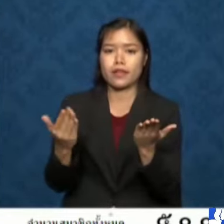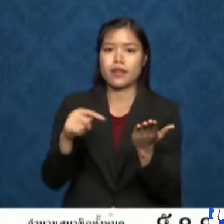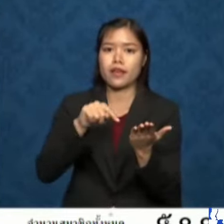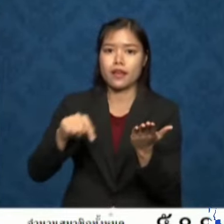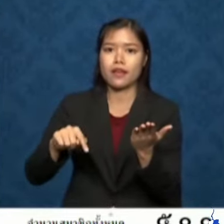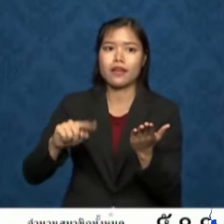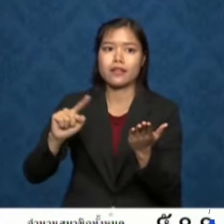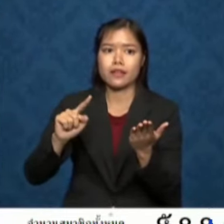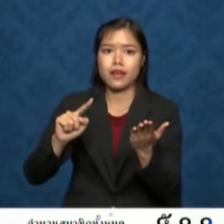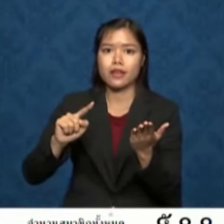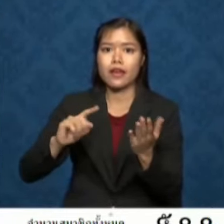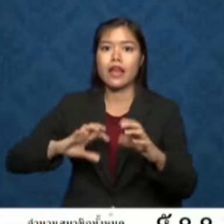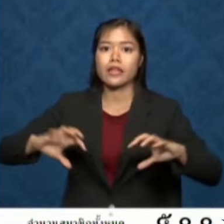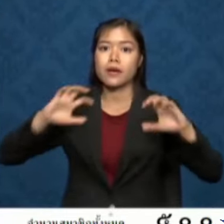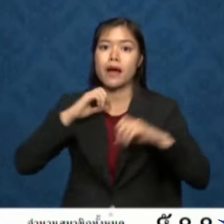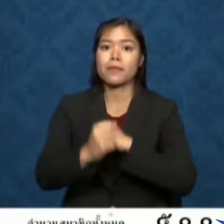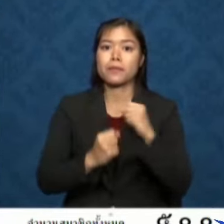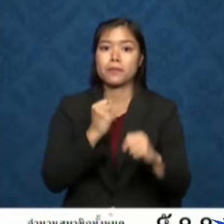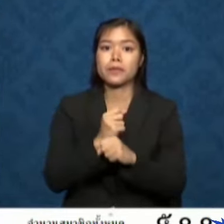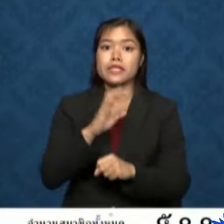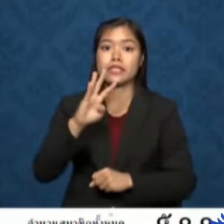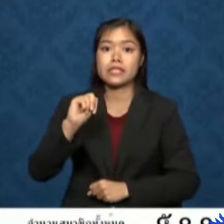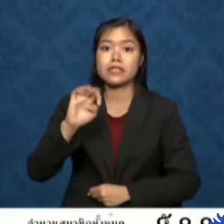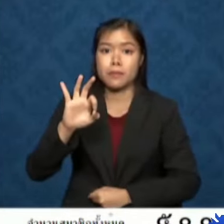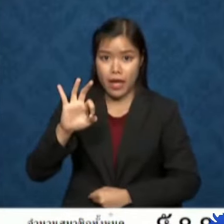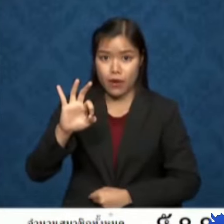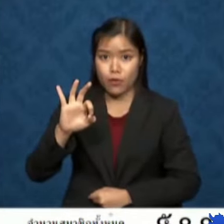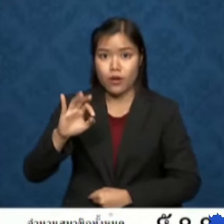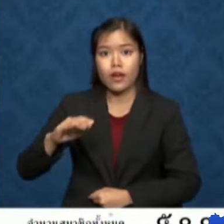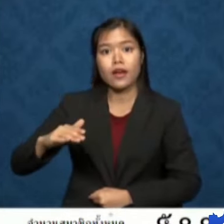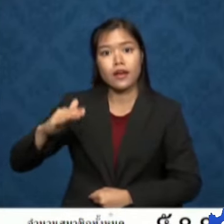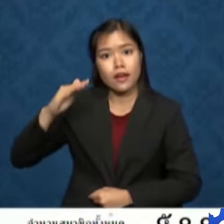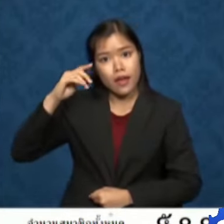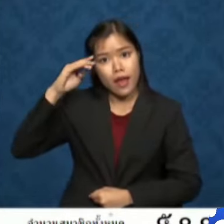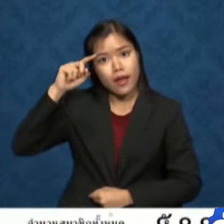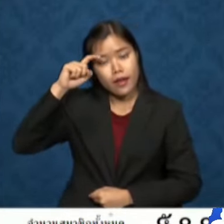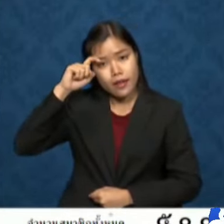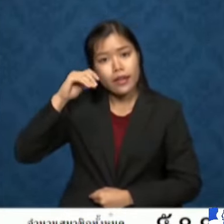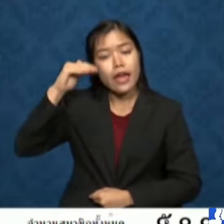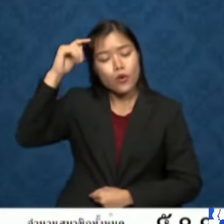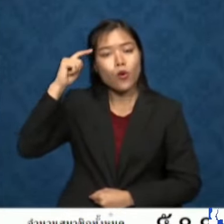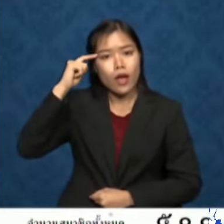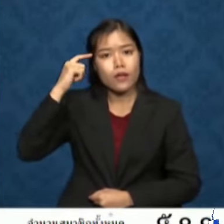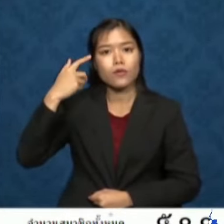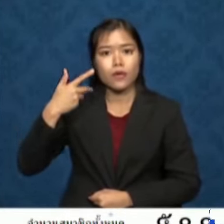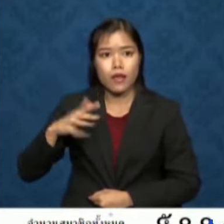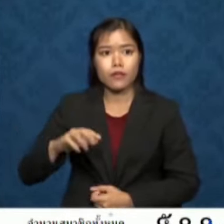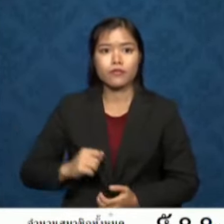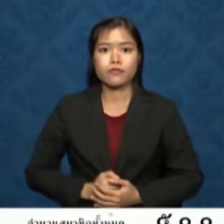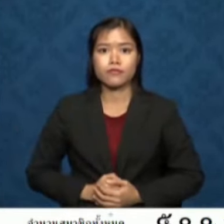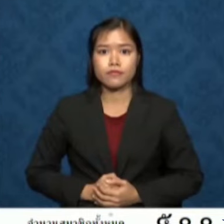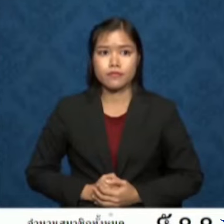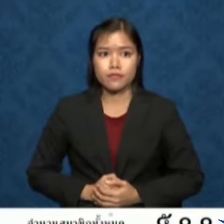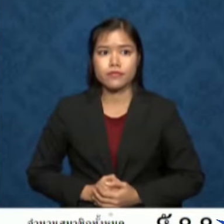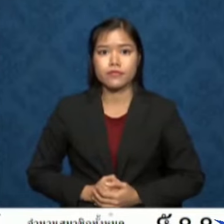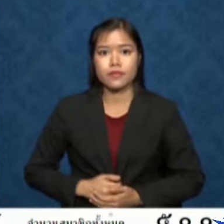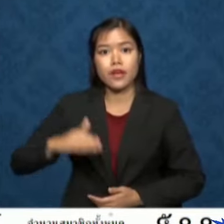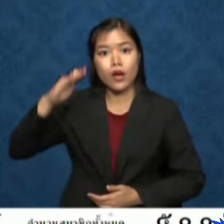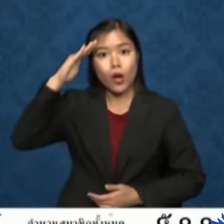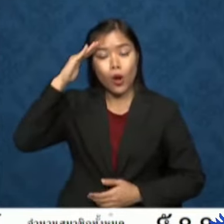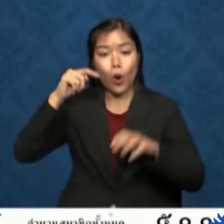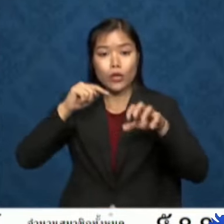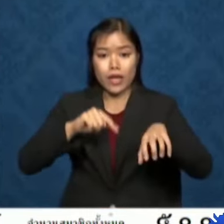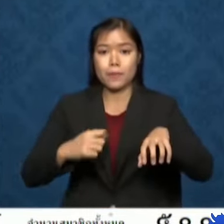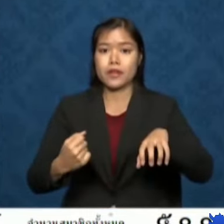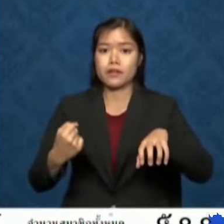รัฐประหารปี 49ทั้งสิ้นท่านนยกก็ทราบดีถ้าเราเชื่อว่ากองทัพมีไว้เพื่อความมั่นคงของประเทศ